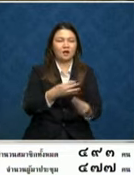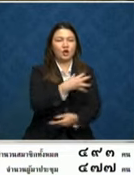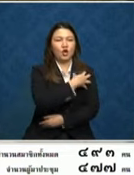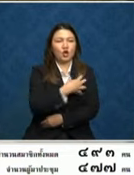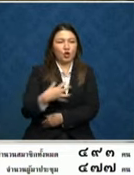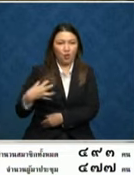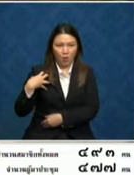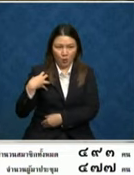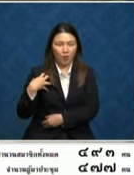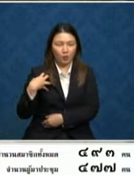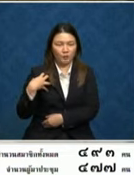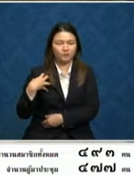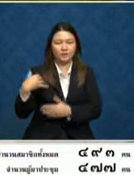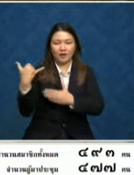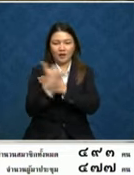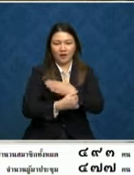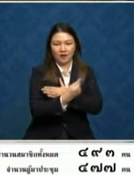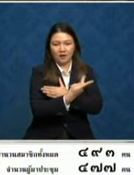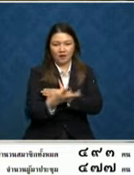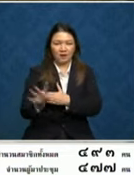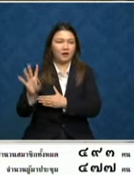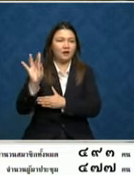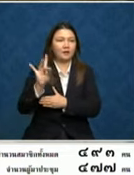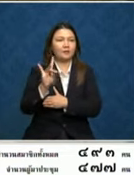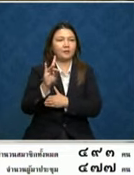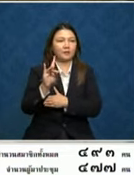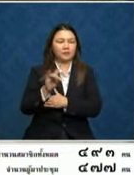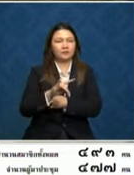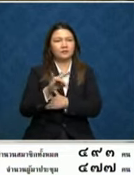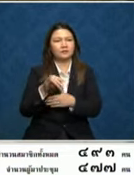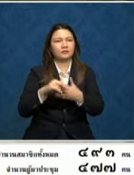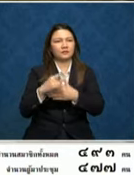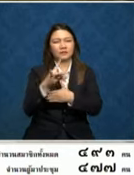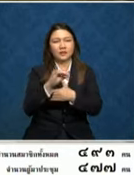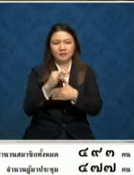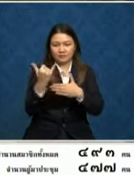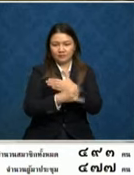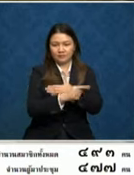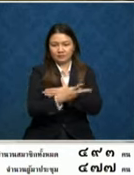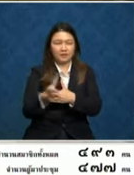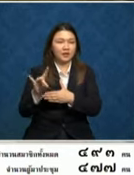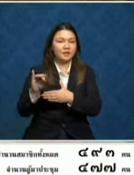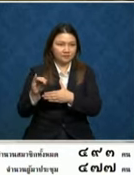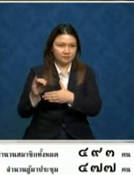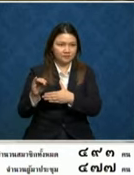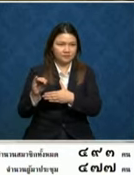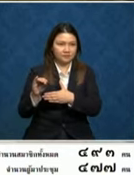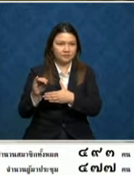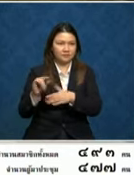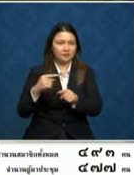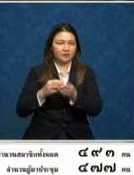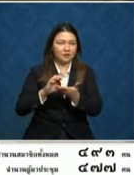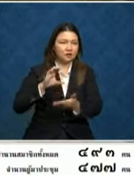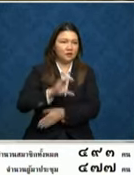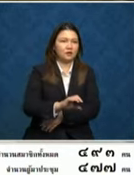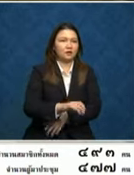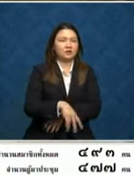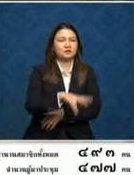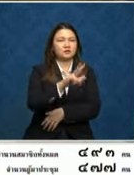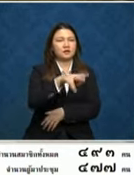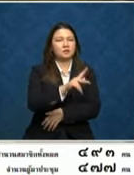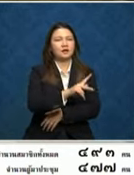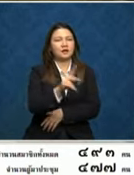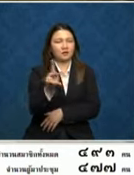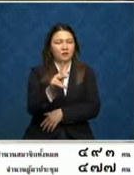ศเป็นเงิน 3,000 ล้านท่านประธานครับเหลืออีก 1,000 กว่าล้านในการที่จะทำกิจ